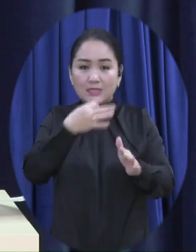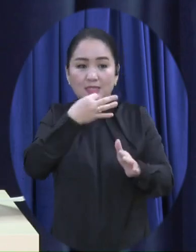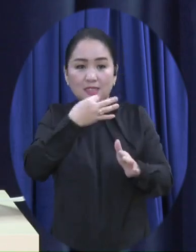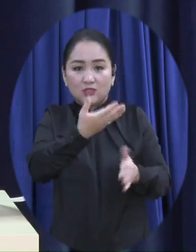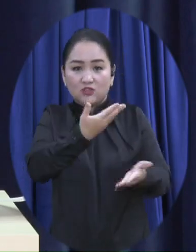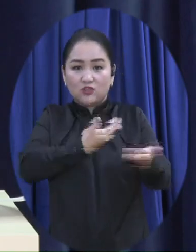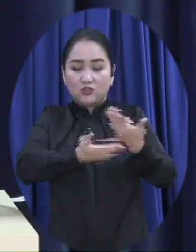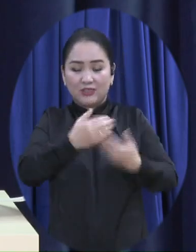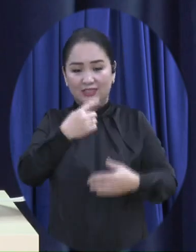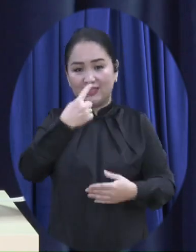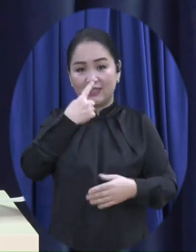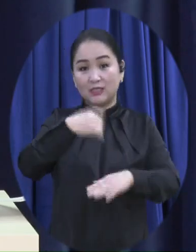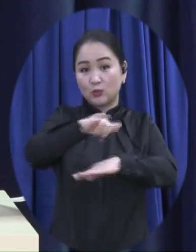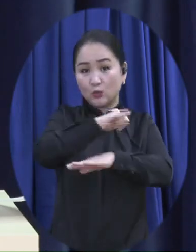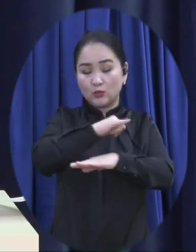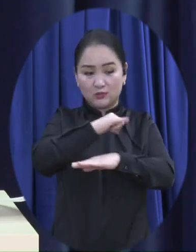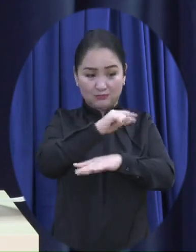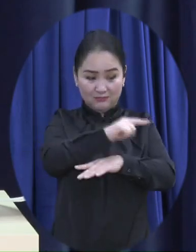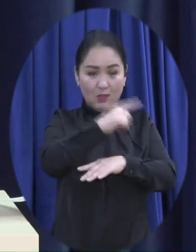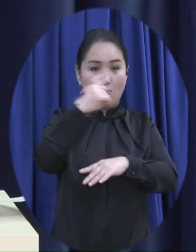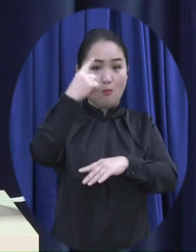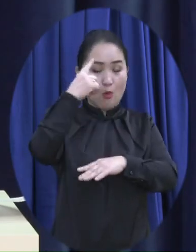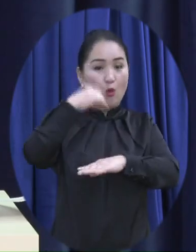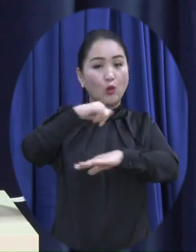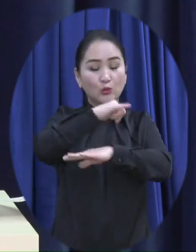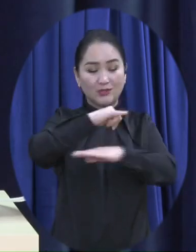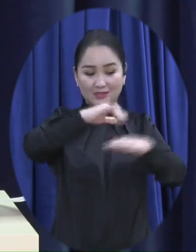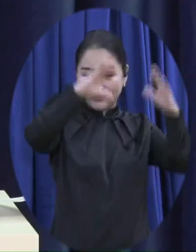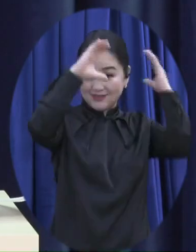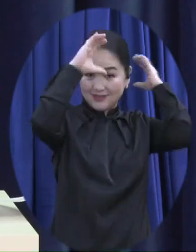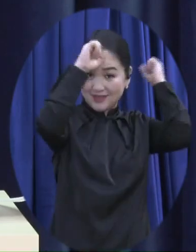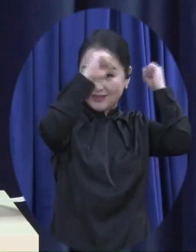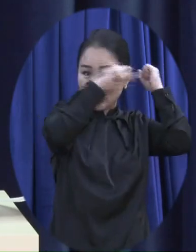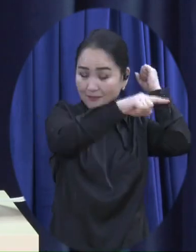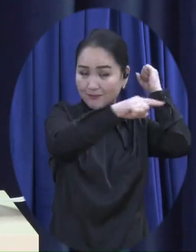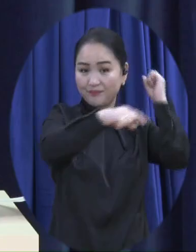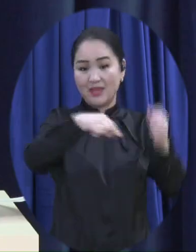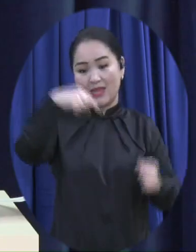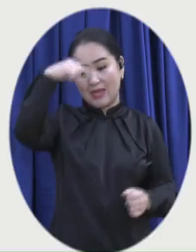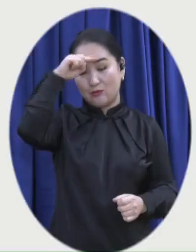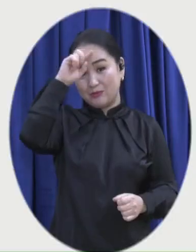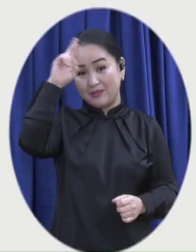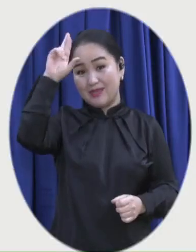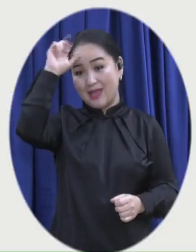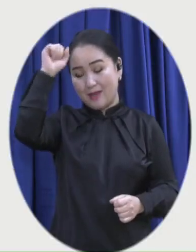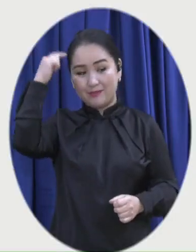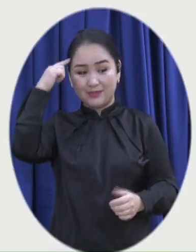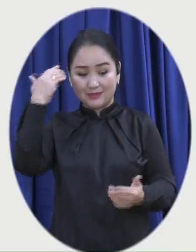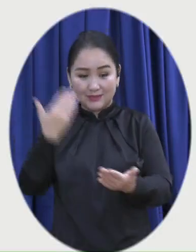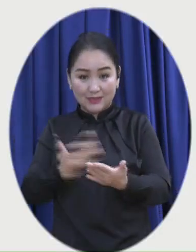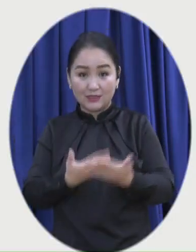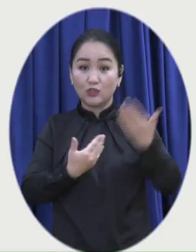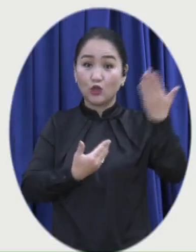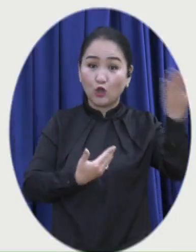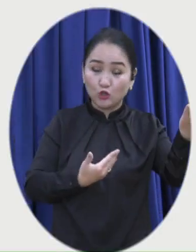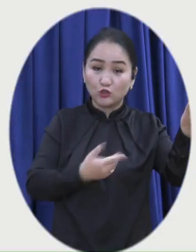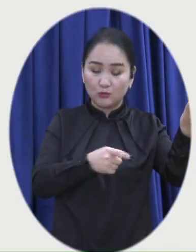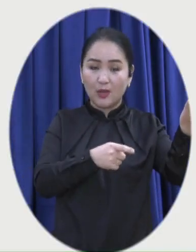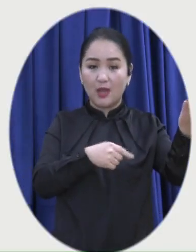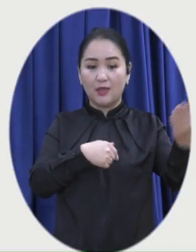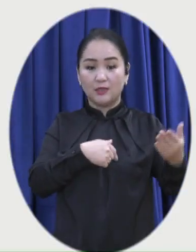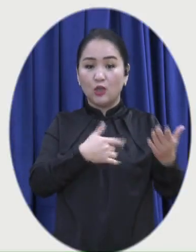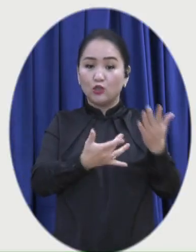бүгд найрамдах дард улсаас Монгол улс сууж байгаа элчин сайдын яамд бол эрүүл мэндийн яамнаас бол санал тавьсан. За ингээд бид нар авах одоо